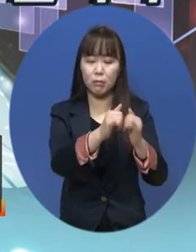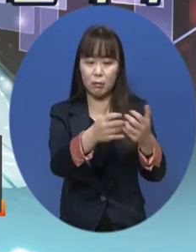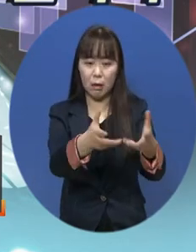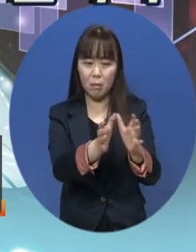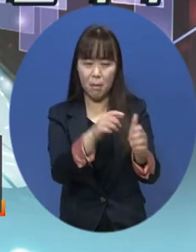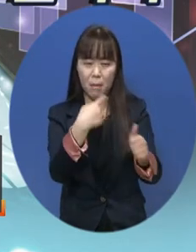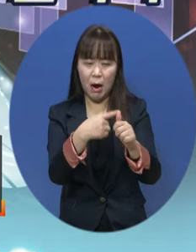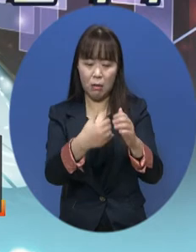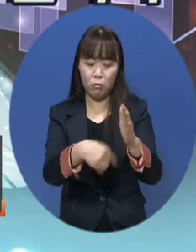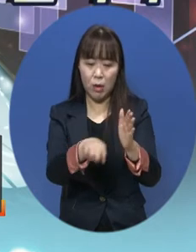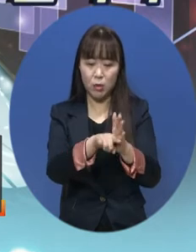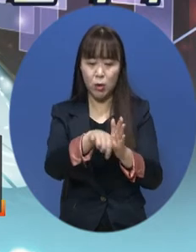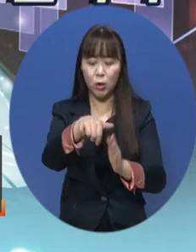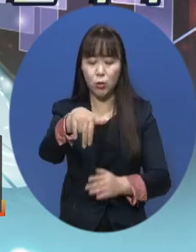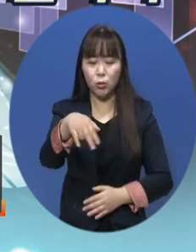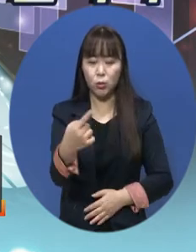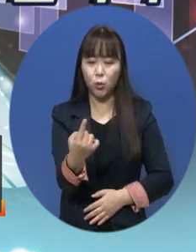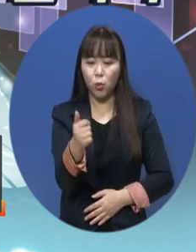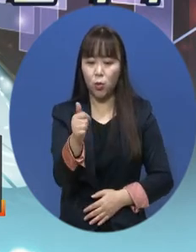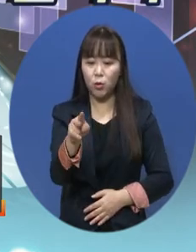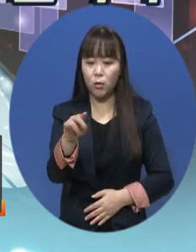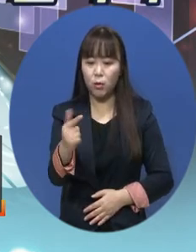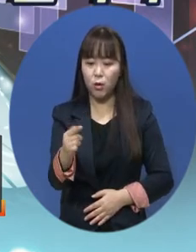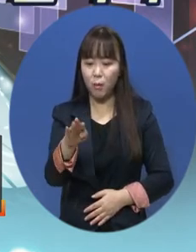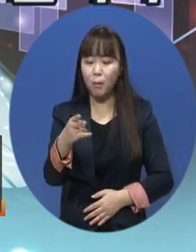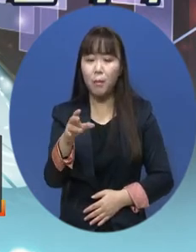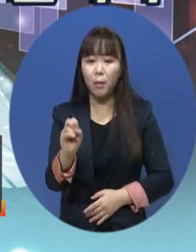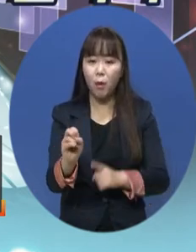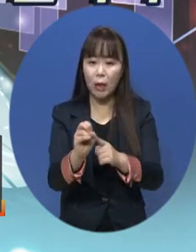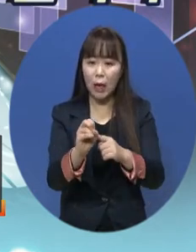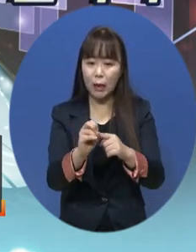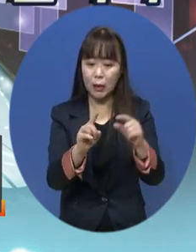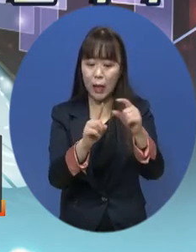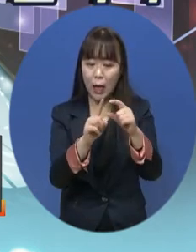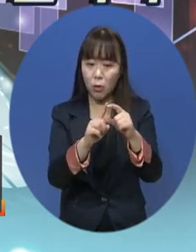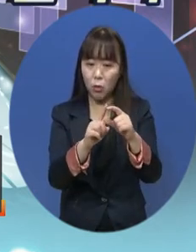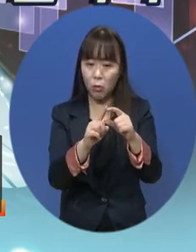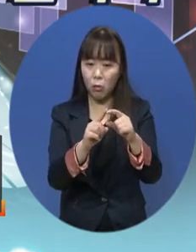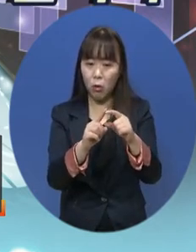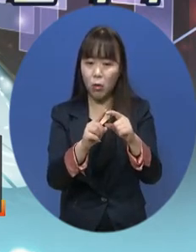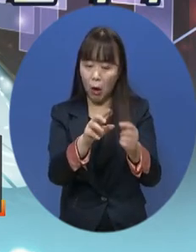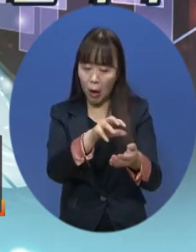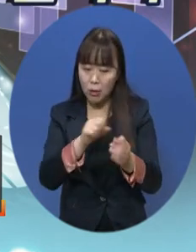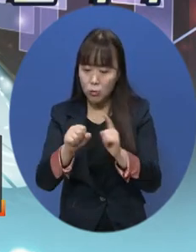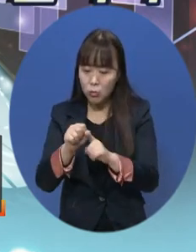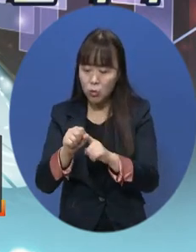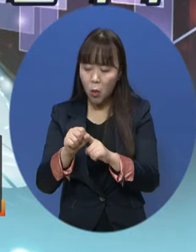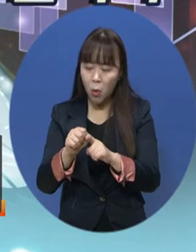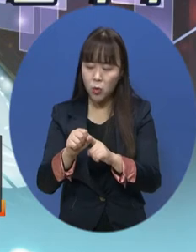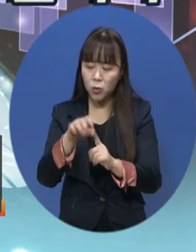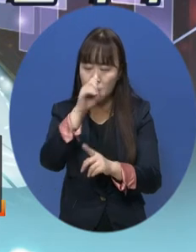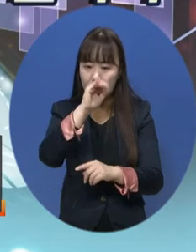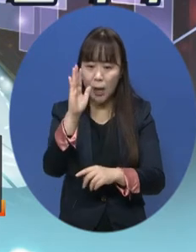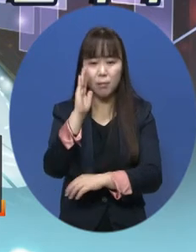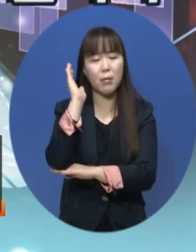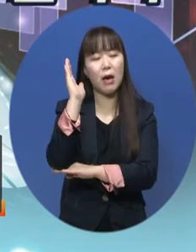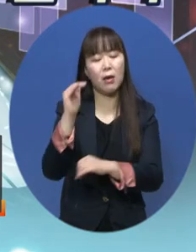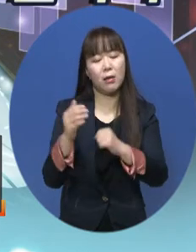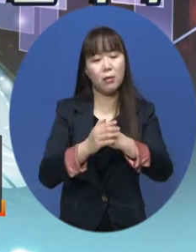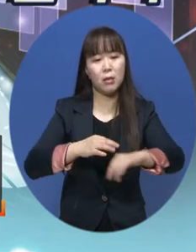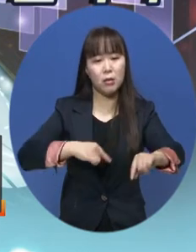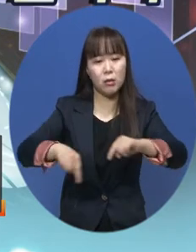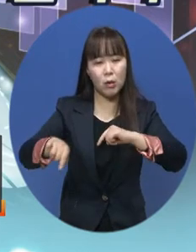비난하기 위해 조현병이라는 단어를 비유를 들어서 적절치 않은 발언을 해가면서